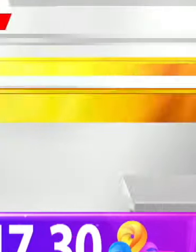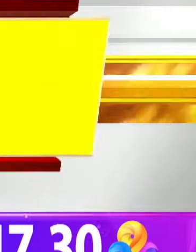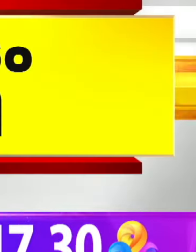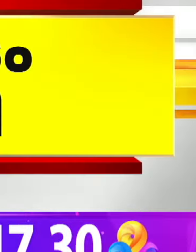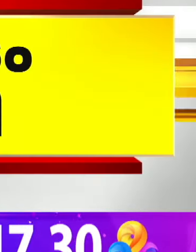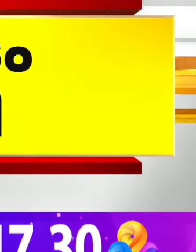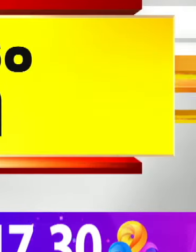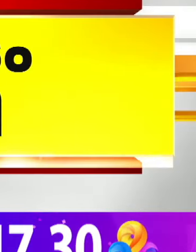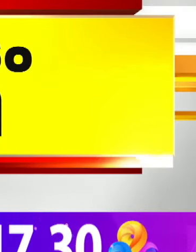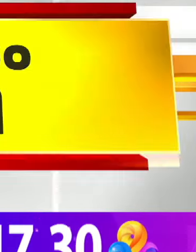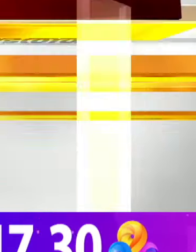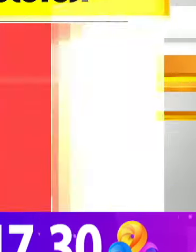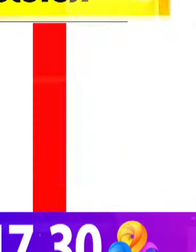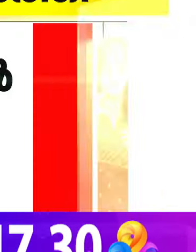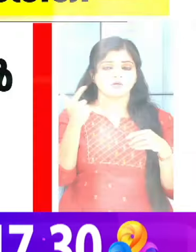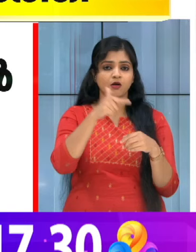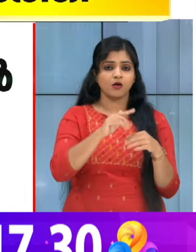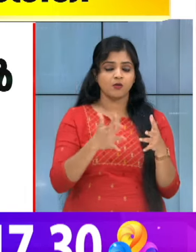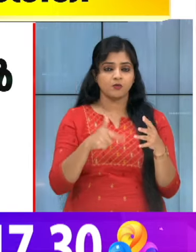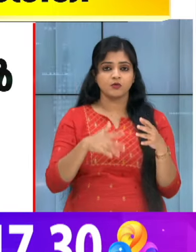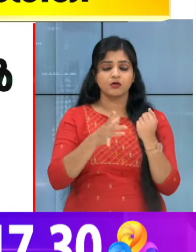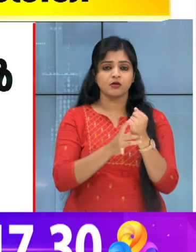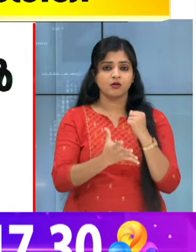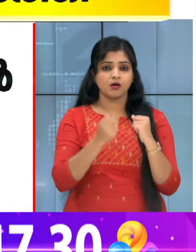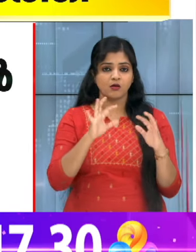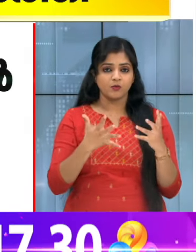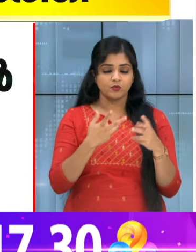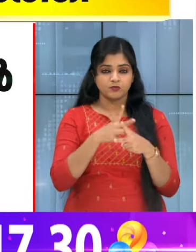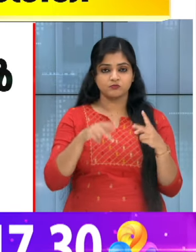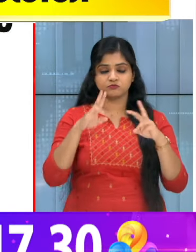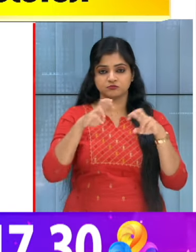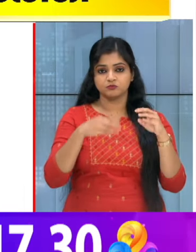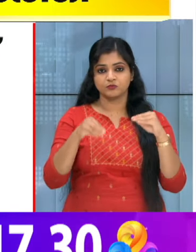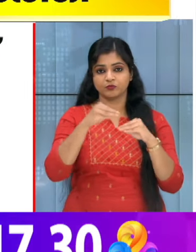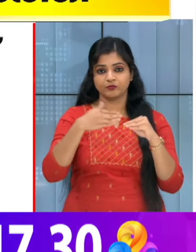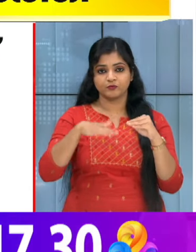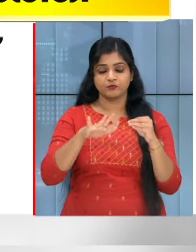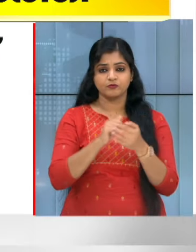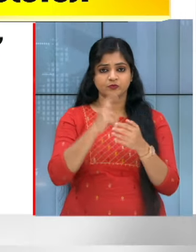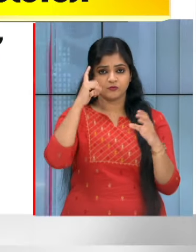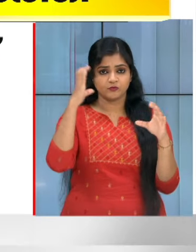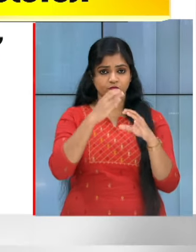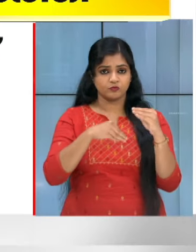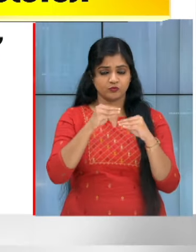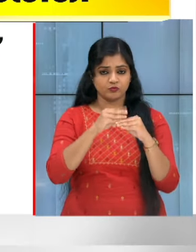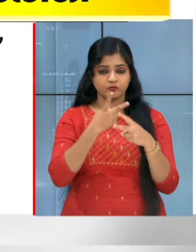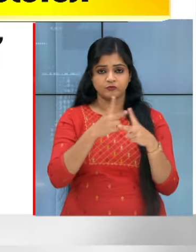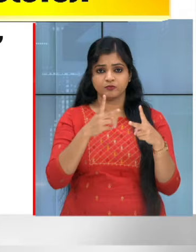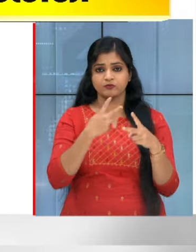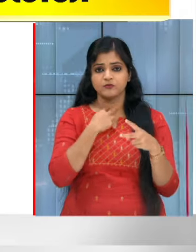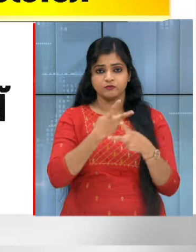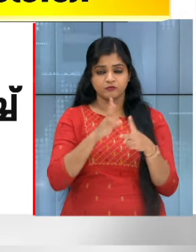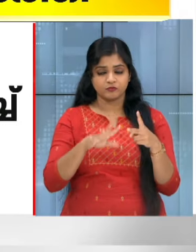ഇത്തരത്തിലൊരാൾ എത്തിപ്പെടുകയും അവിടെ അസ്ഥികൂടം കാണപ്പെടുകയും ചെയ്തതെന്ന് പോലീസ് പരിശോധിക്കുന്നുണ്ട്. സംഭവത്തിൽ ഏതെങ്കിലും തരത്തിലുള്ള ദുരൂഹതകളുണ്ടോ എന്നും ചിറ്റാർ പോലീസ് പരിശോധിക്കുകയാണ്.